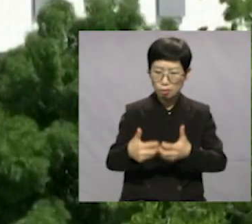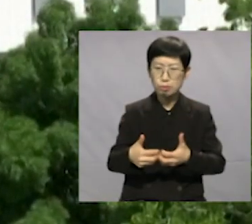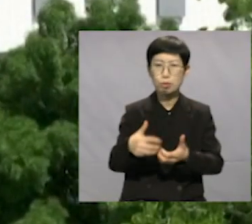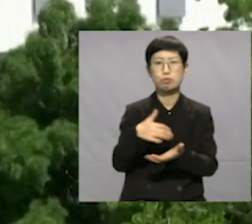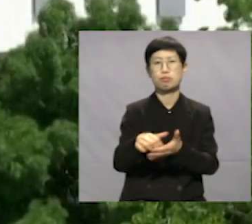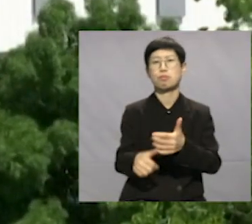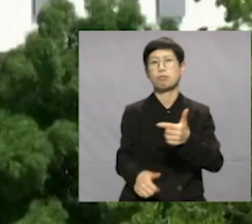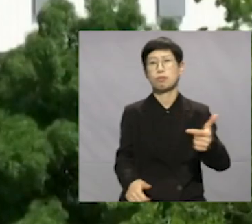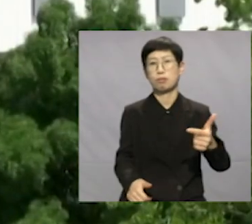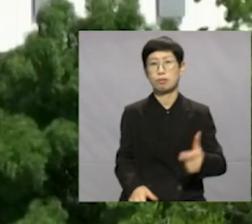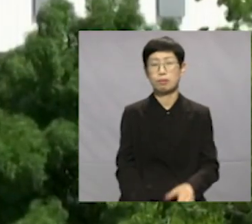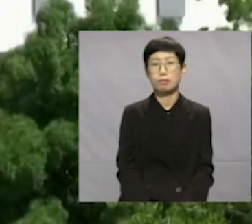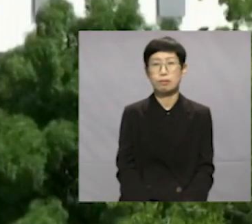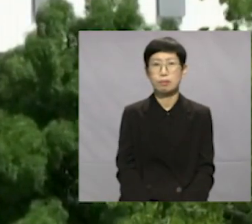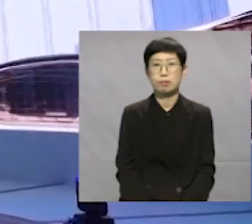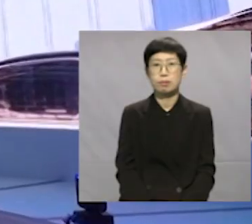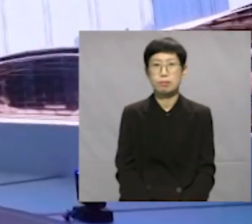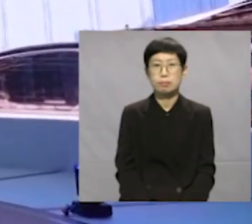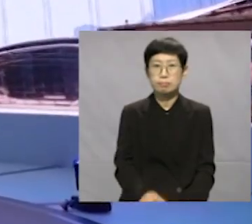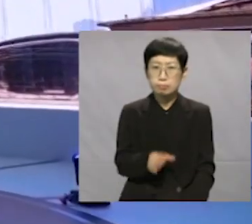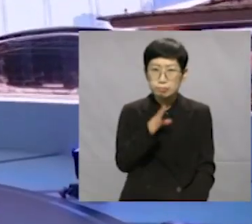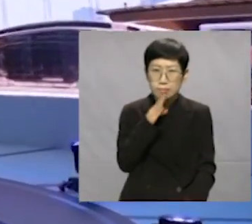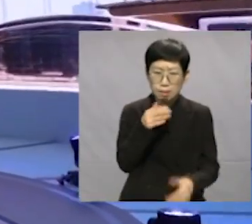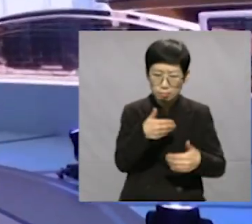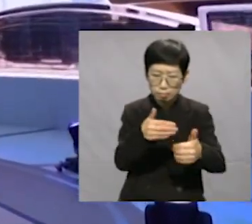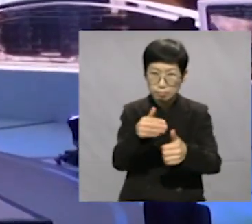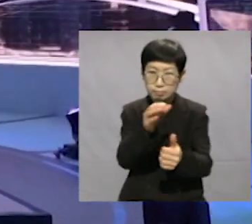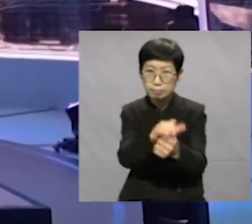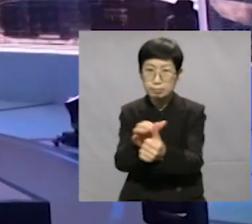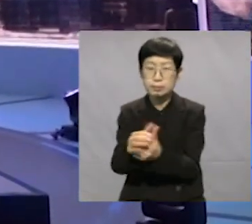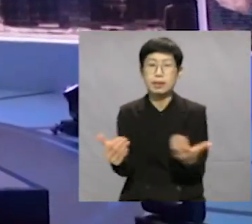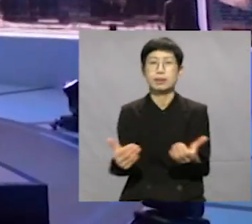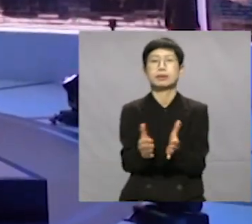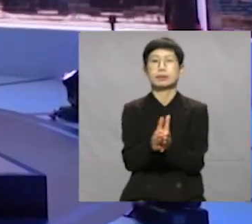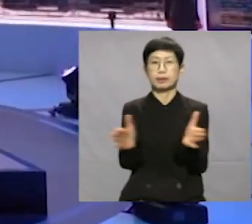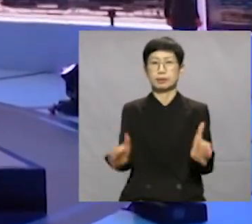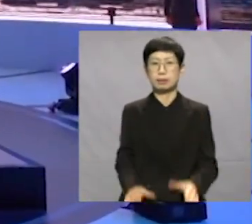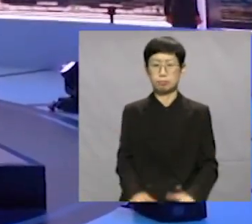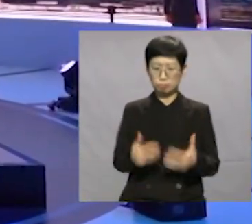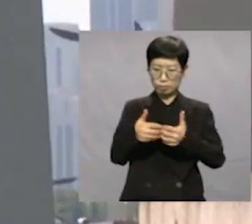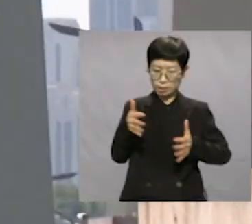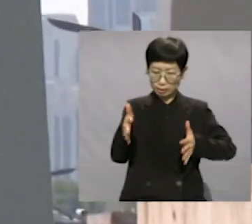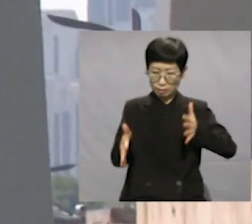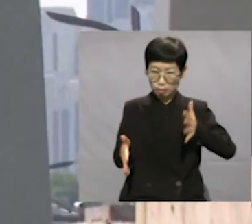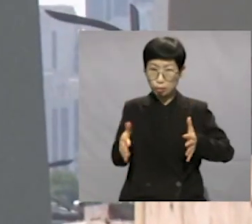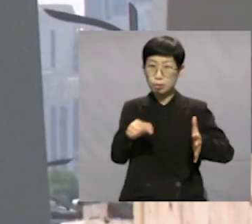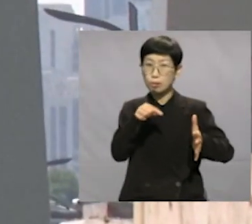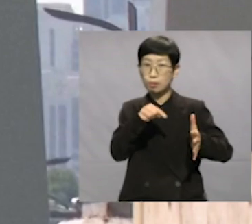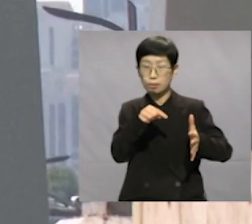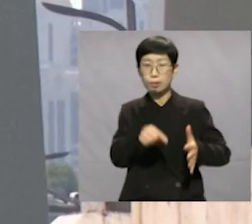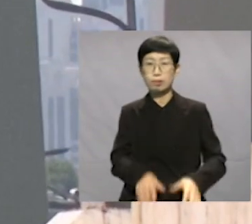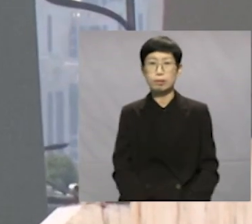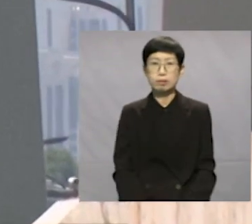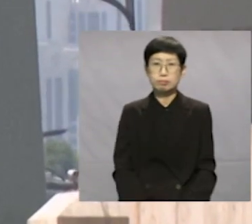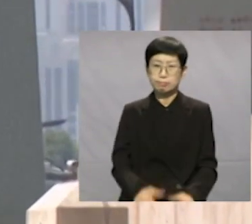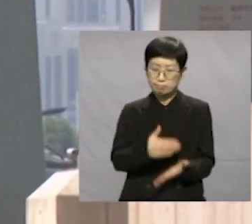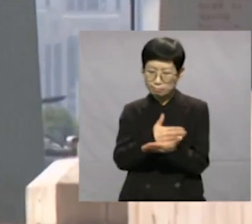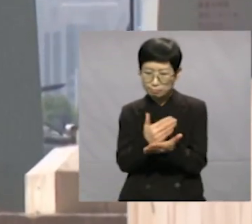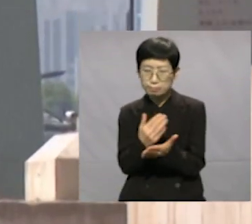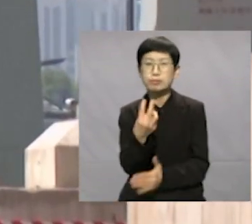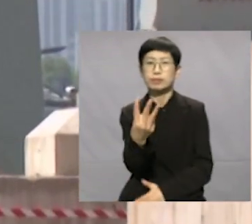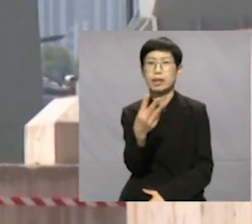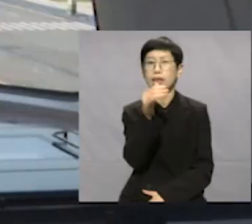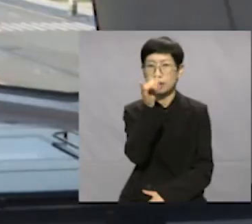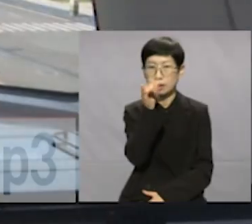로봇들이 본격적으로 이제 배치가 되기 시작할 거고. 그 뭐 로봇이라고 그러면 휴머노이드 로봇만 생각하는데 보통 세 가지를 얘기를 하더라고요.